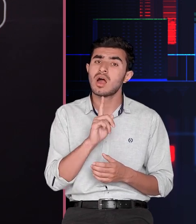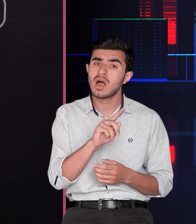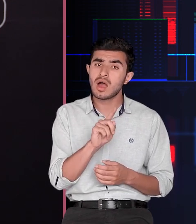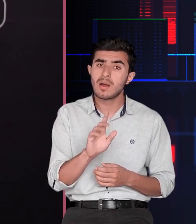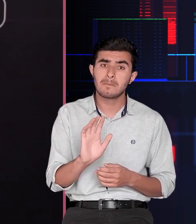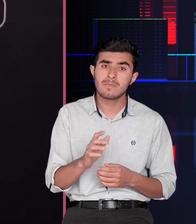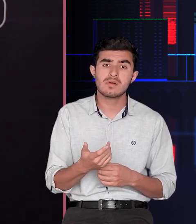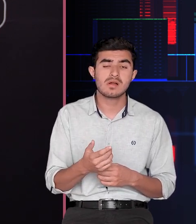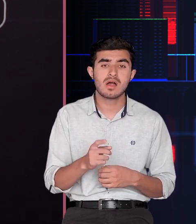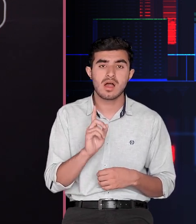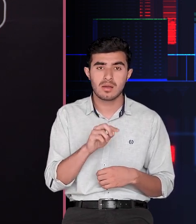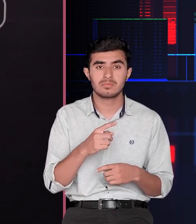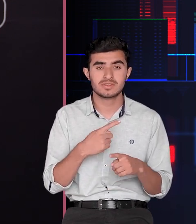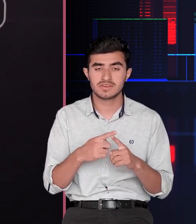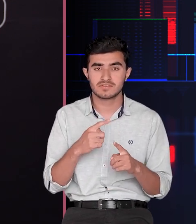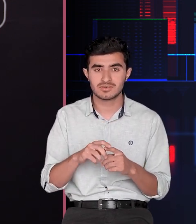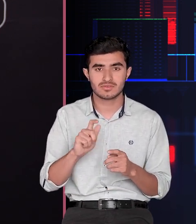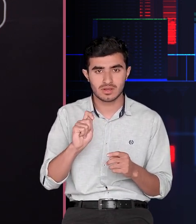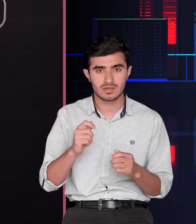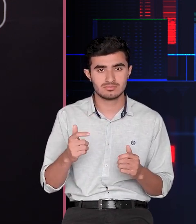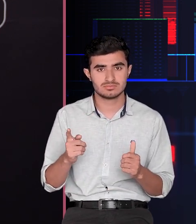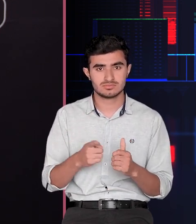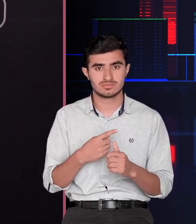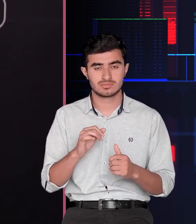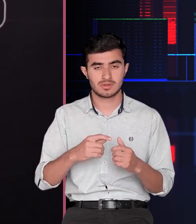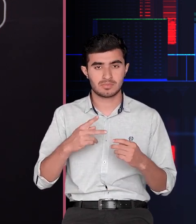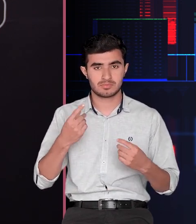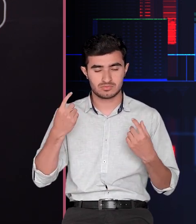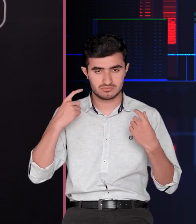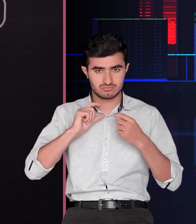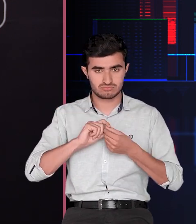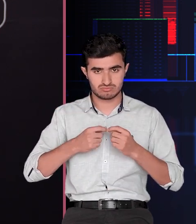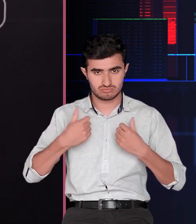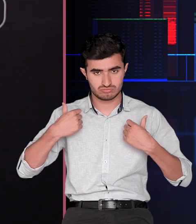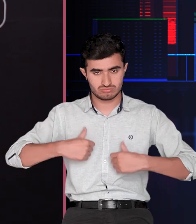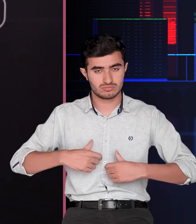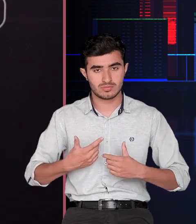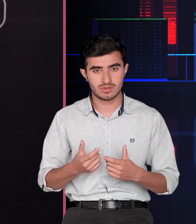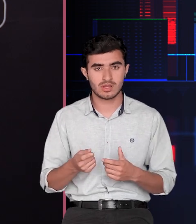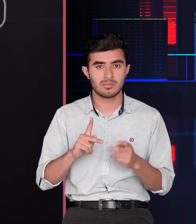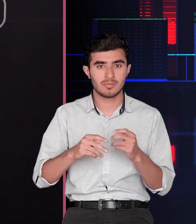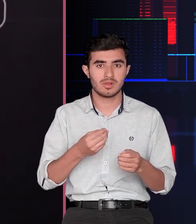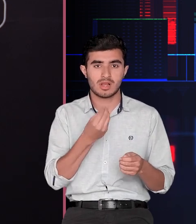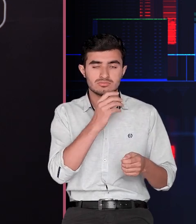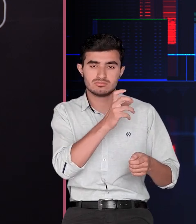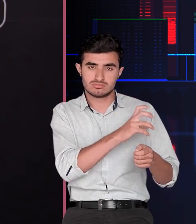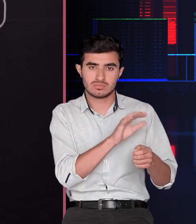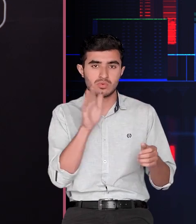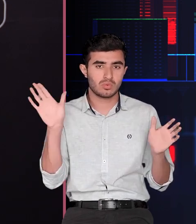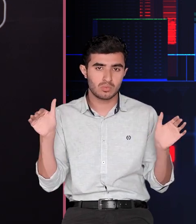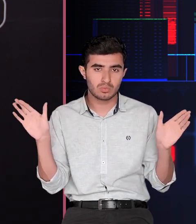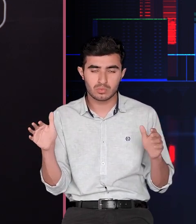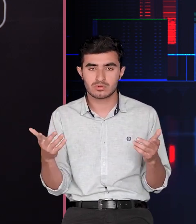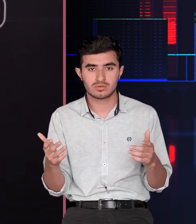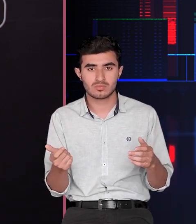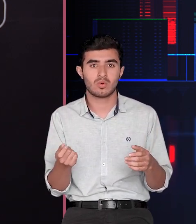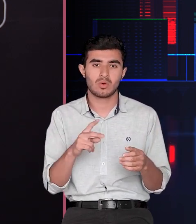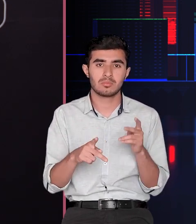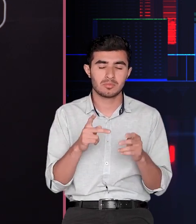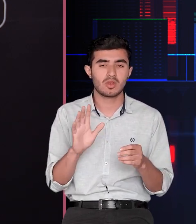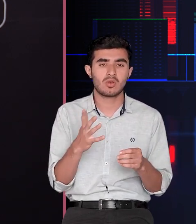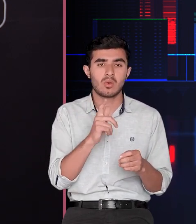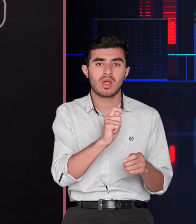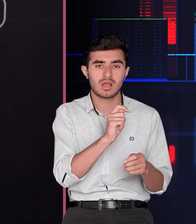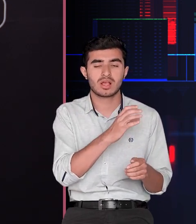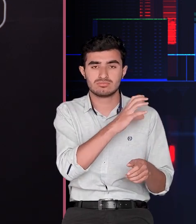होते हैं। किसी ने मुर्गा पकड़ा हुआ है, किसी ने तीतर या बटेर पकड़े हुए हैं, किसी ने फाल्कन इवन देन पकड़े हुए हैं। तो मतलब मेरी ये कोशिश थी